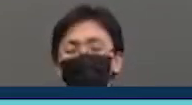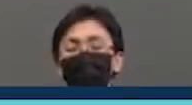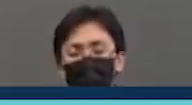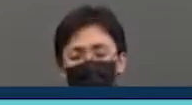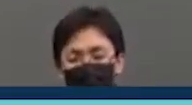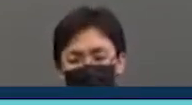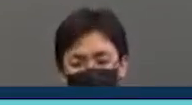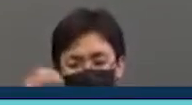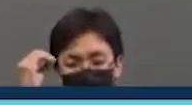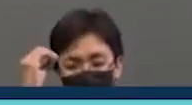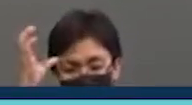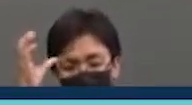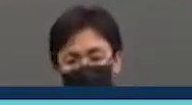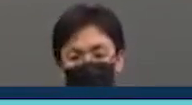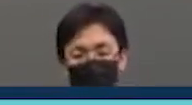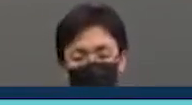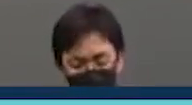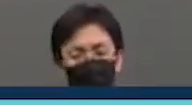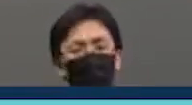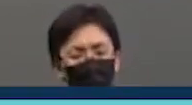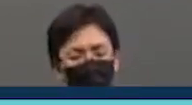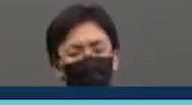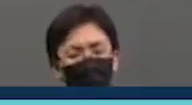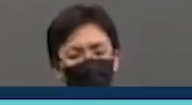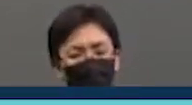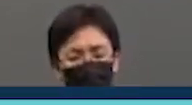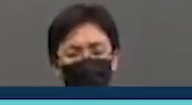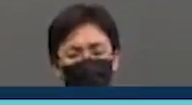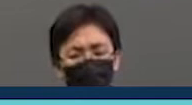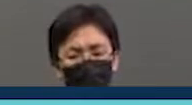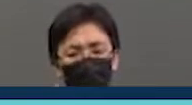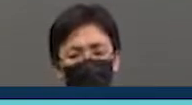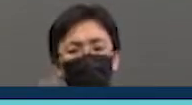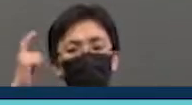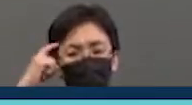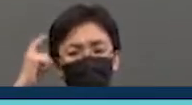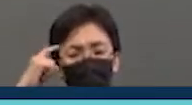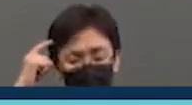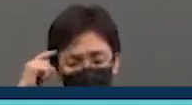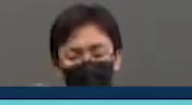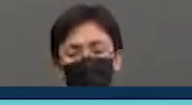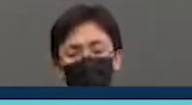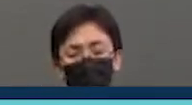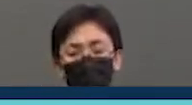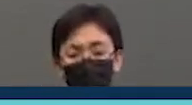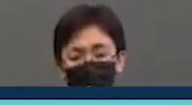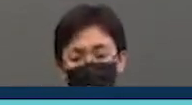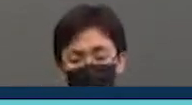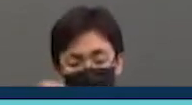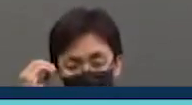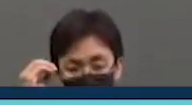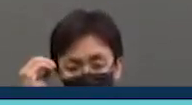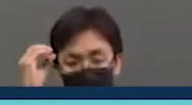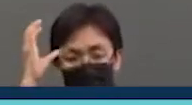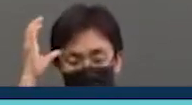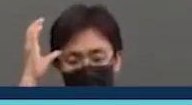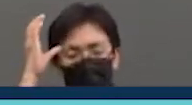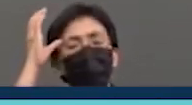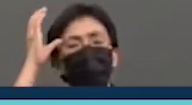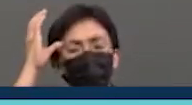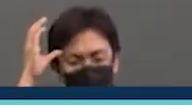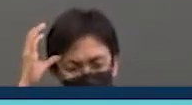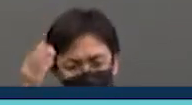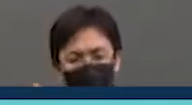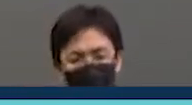ะครับต่อไปเราก็จะคัดเอา5คนในเป็นผู้แทนของประเทศไทย1คนเนี่ยที่จะไปประชุมร่วมกัน UN เลย